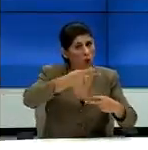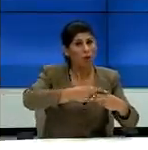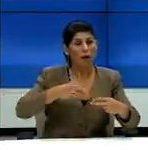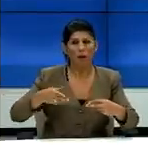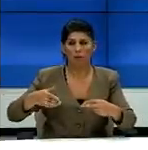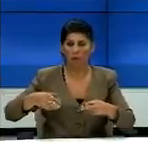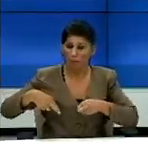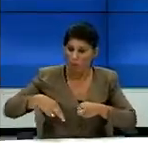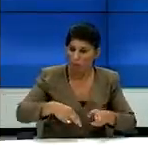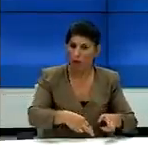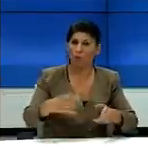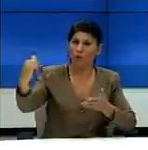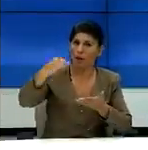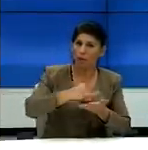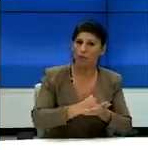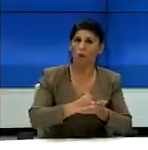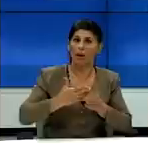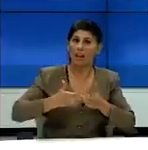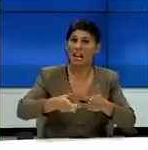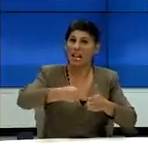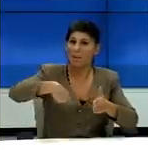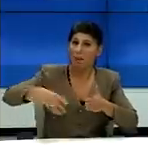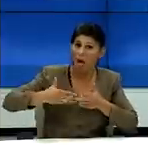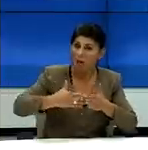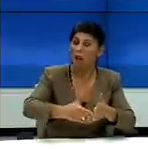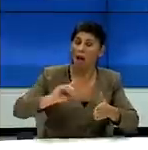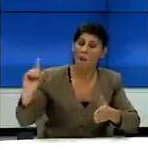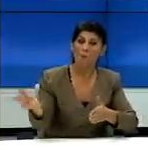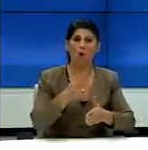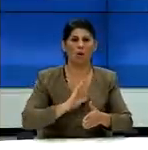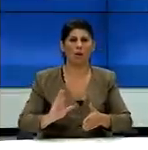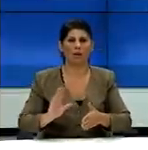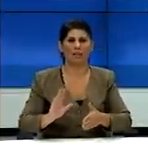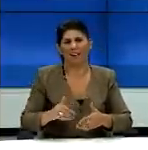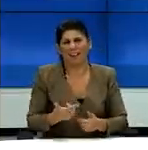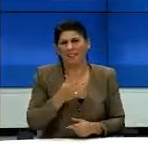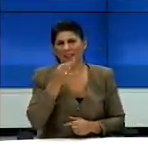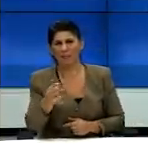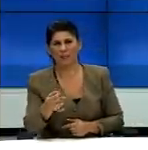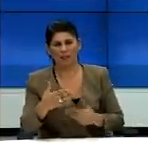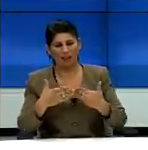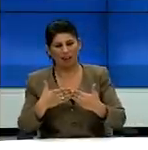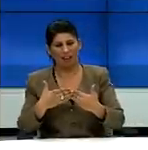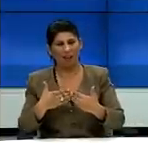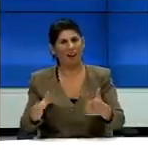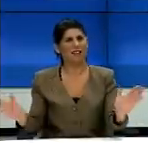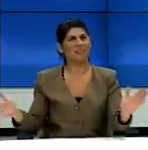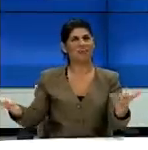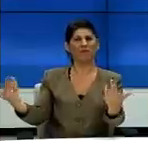τις χερσαίες, τα αεροδρόμια, τα λιμάνια μας. Τι βγήκατε και είπατε, ανοίξαμε και σας περιμένουμε